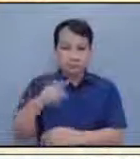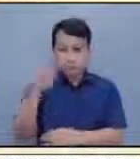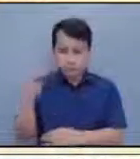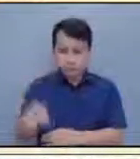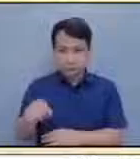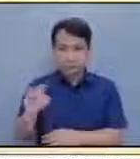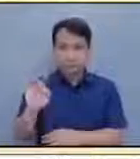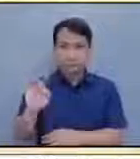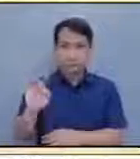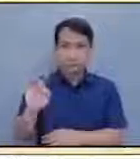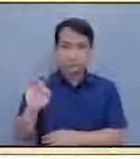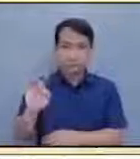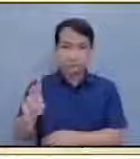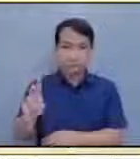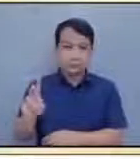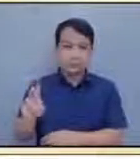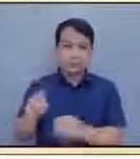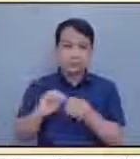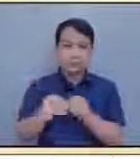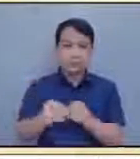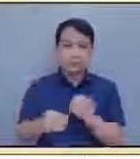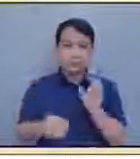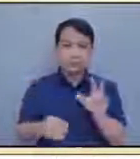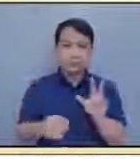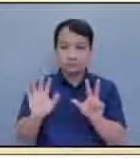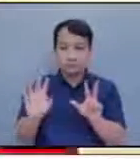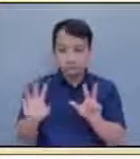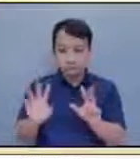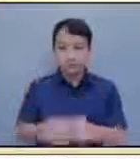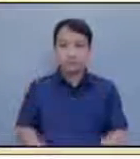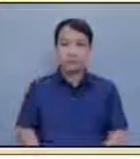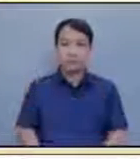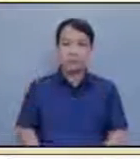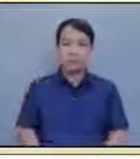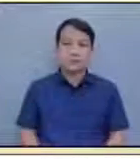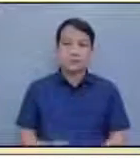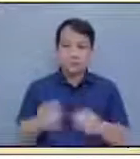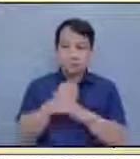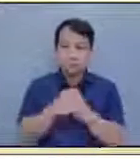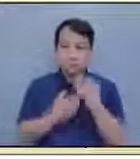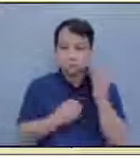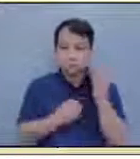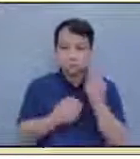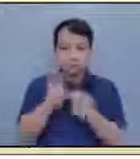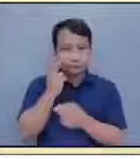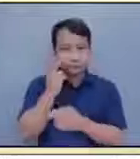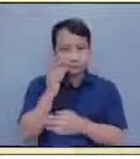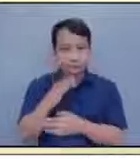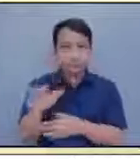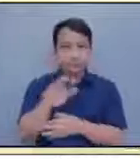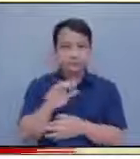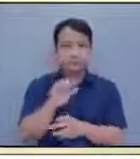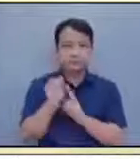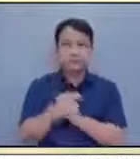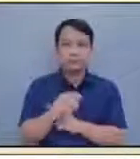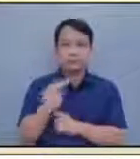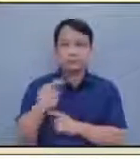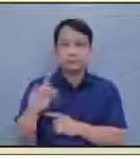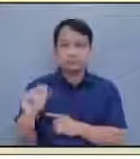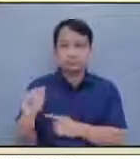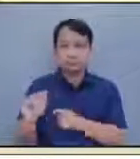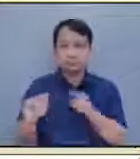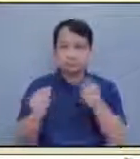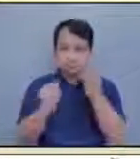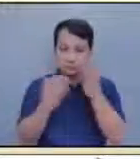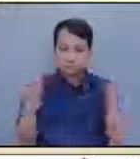na kanilang plaka ay numbers 3 and 4. At para sa ibang ulat trapiko, silipin ang social media accounts ng MMDA,